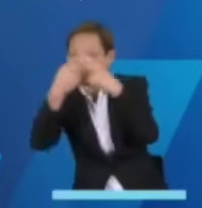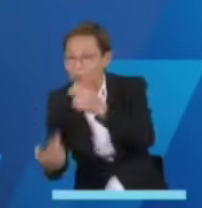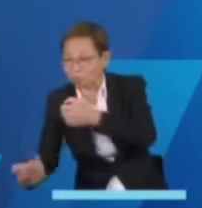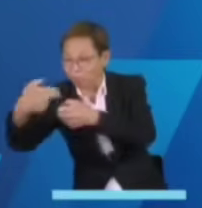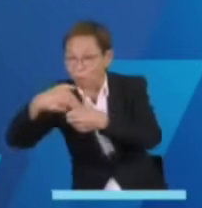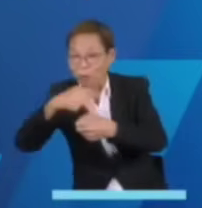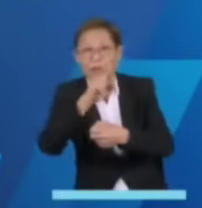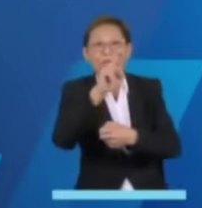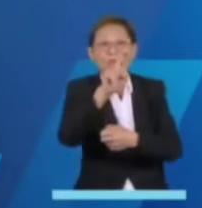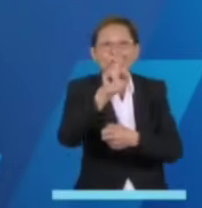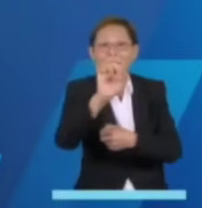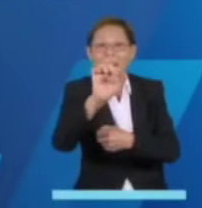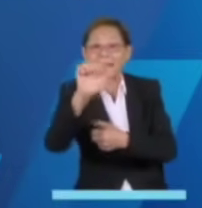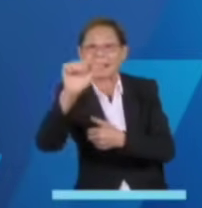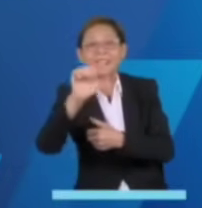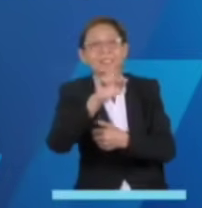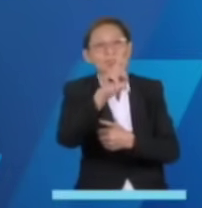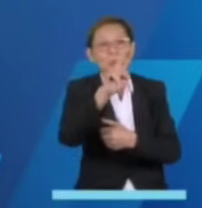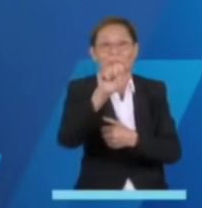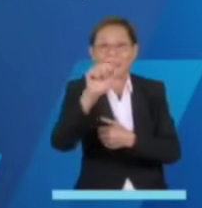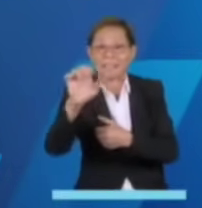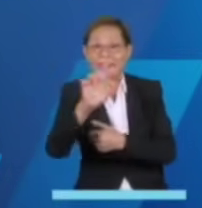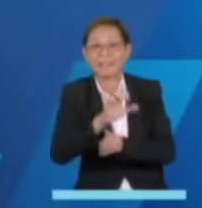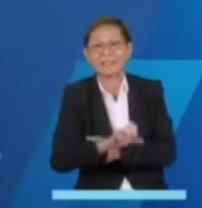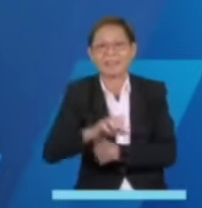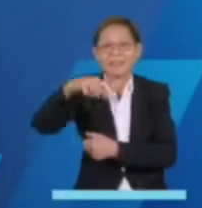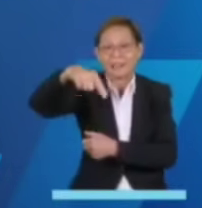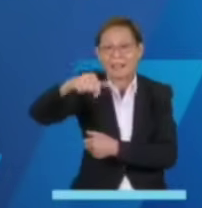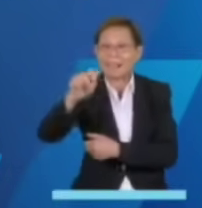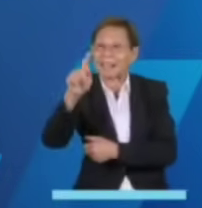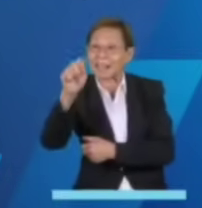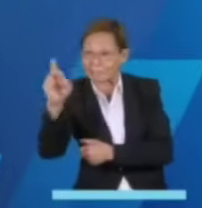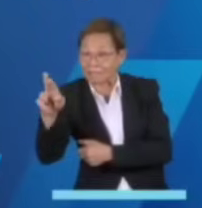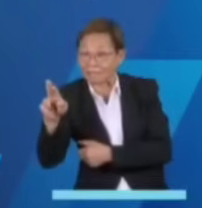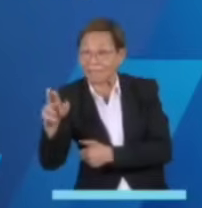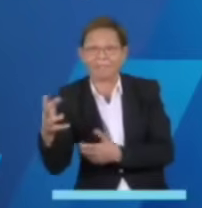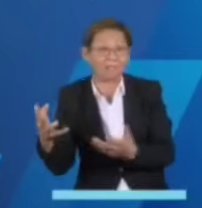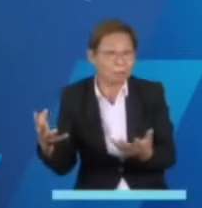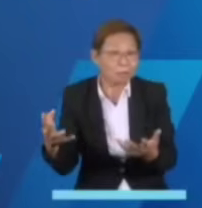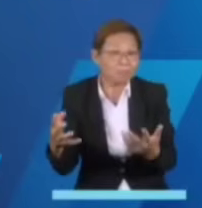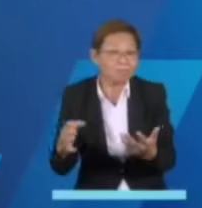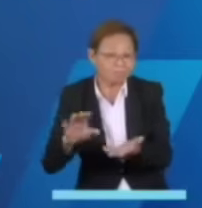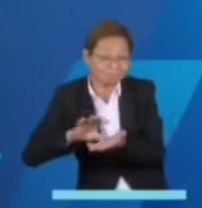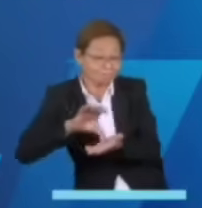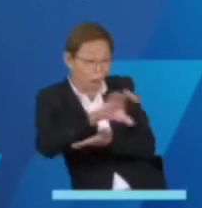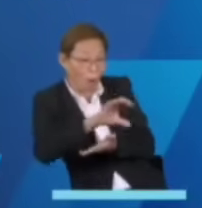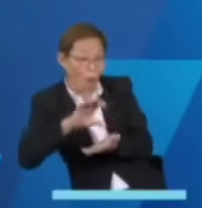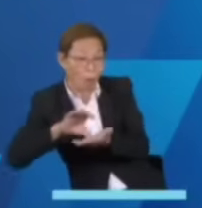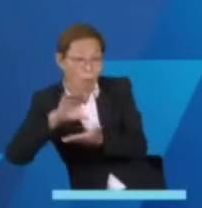UAE, Emirat dan Qatar. Maka pelaburan ini